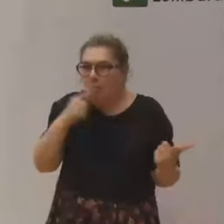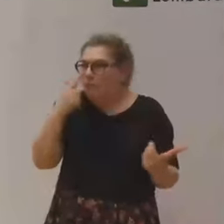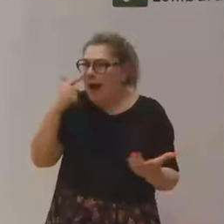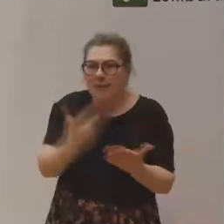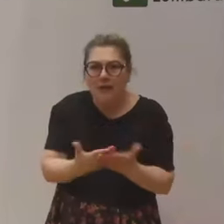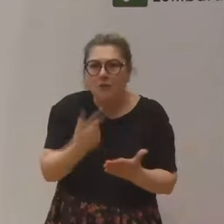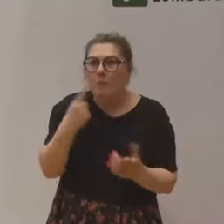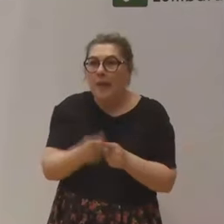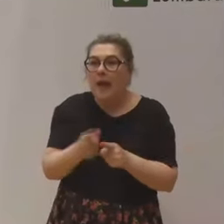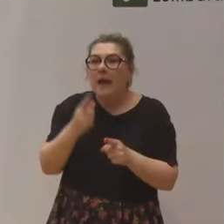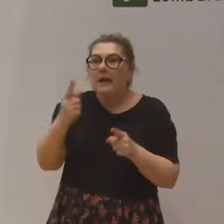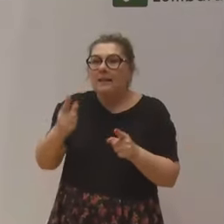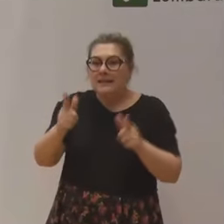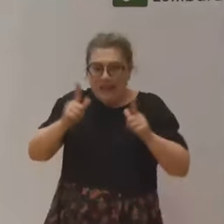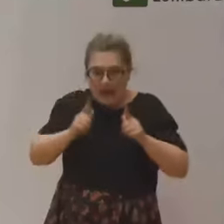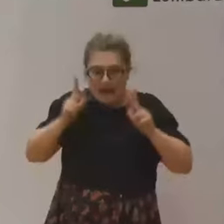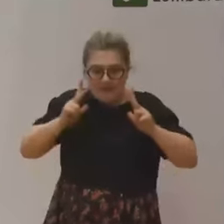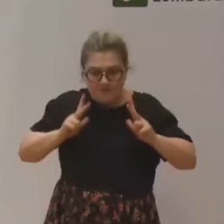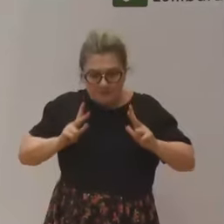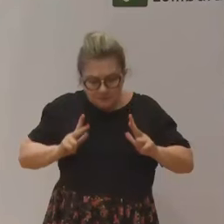per essere rassicurati